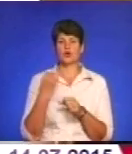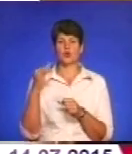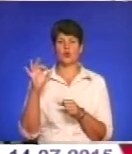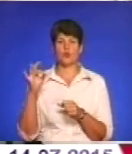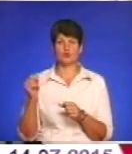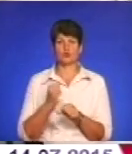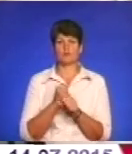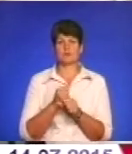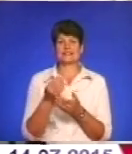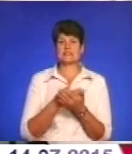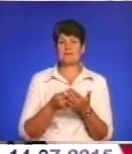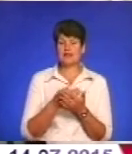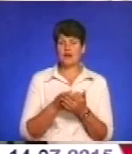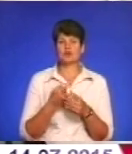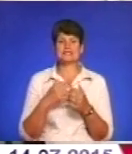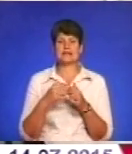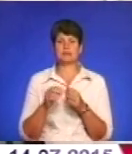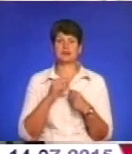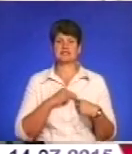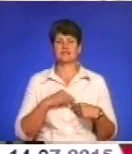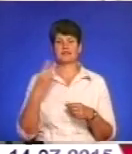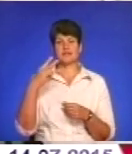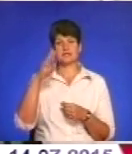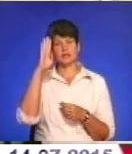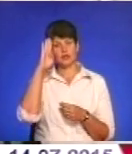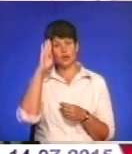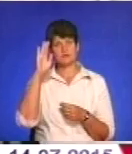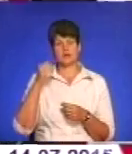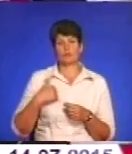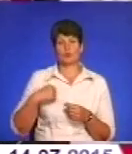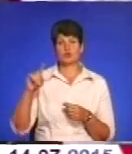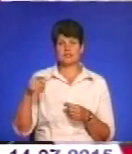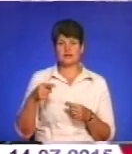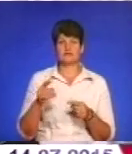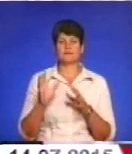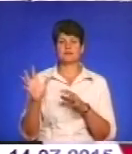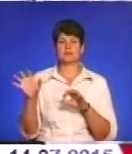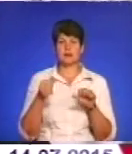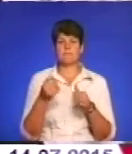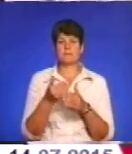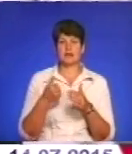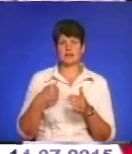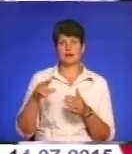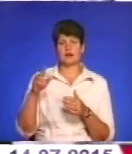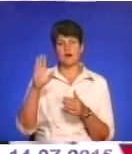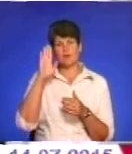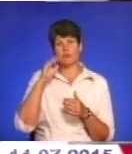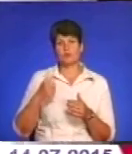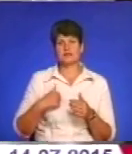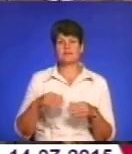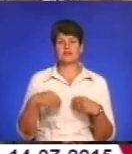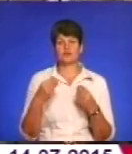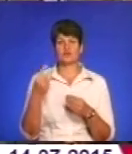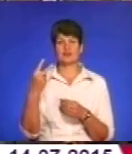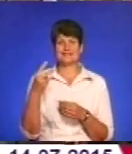сметану. Серед працівників заводу 30 хлопців і чоловіків мобілізують. Перед мобілізацією їм надають 20 тисяч гривень із